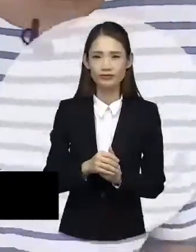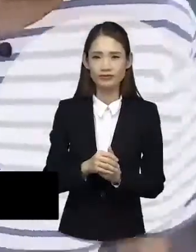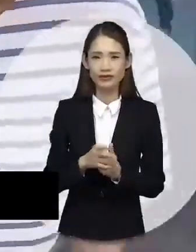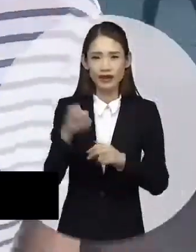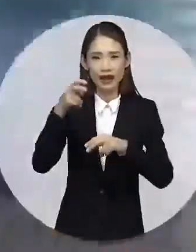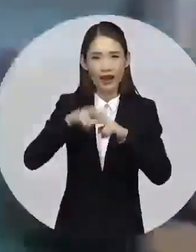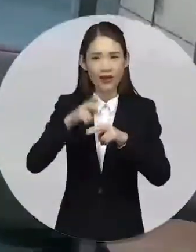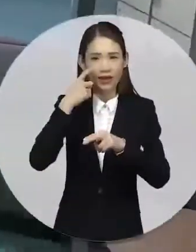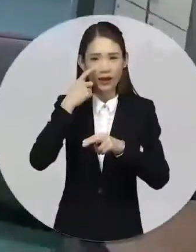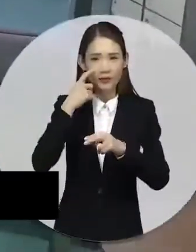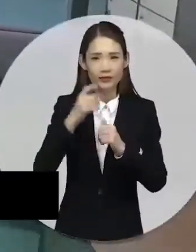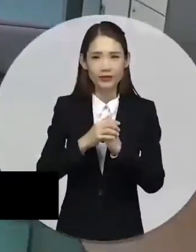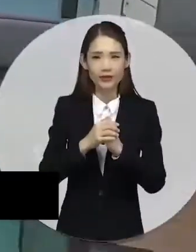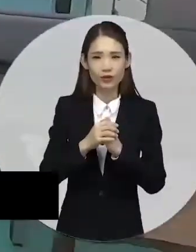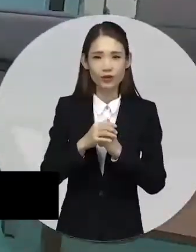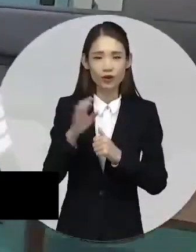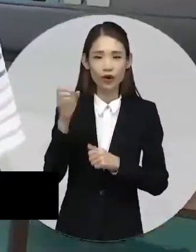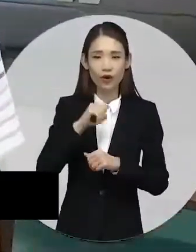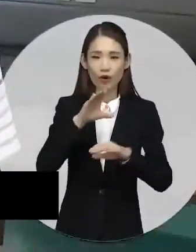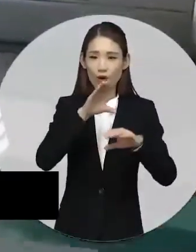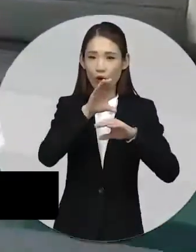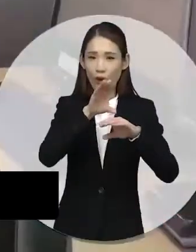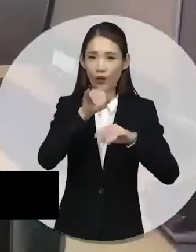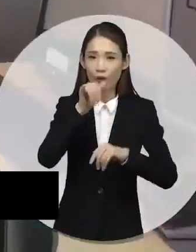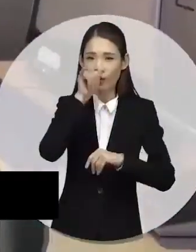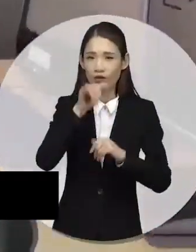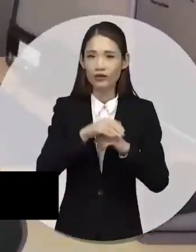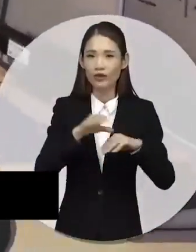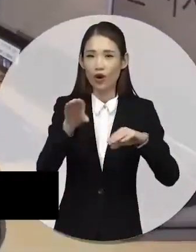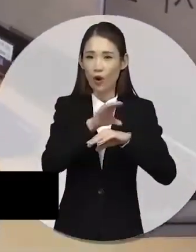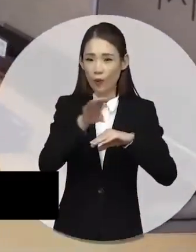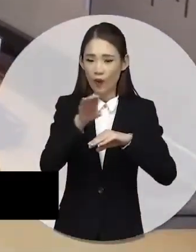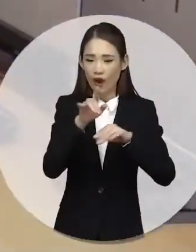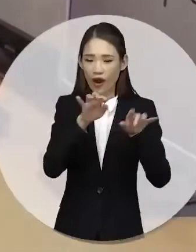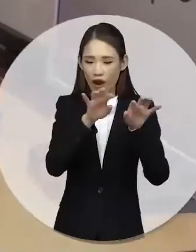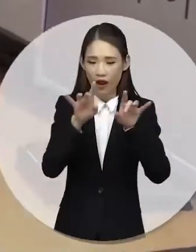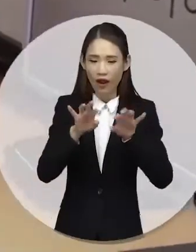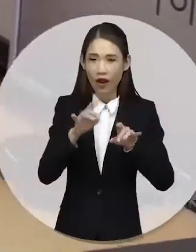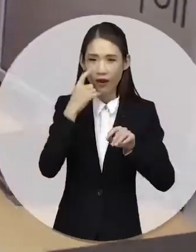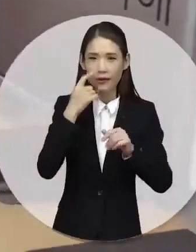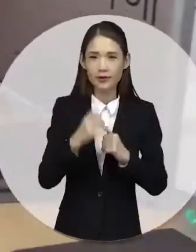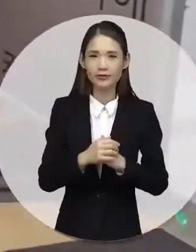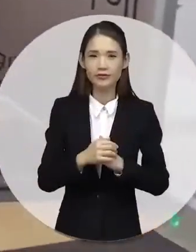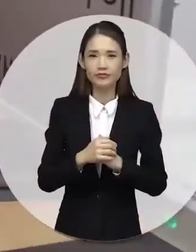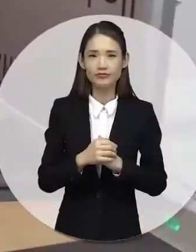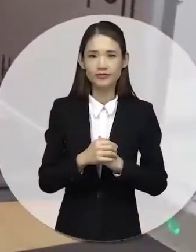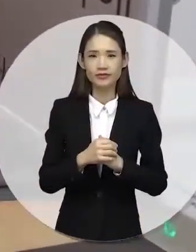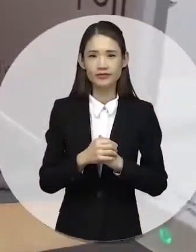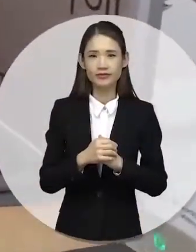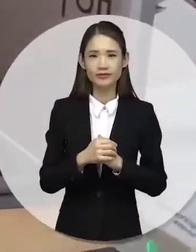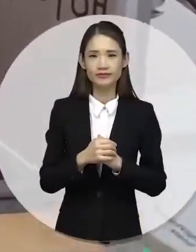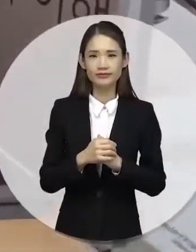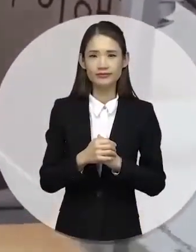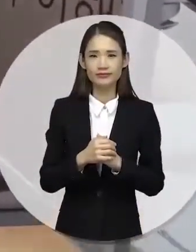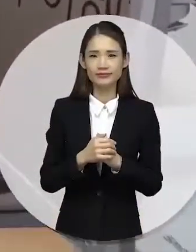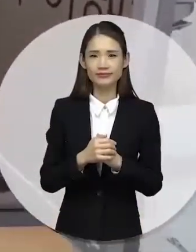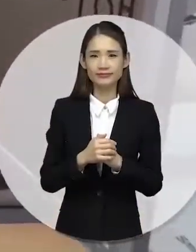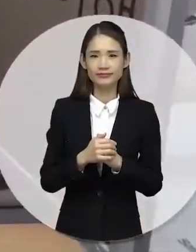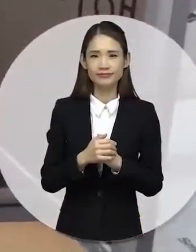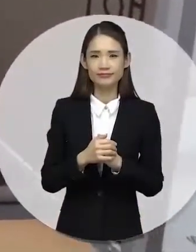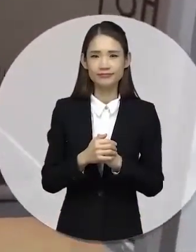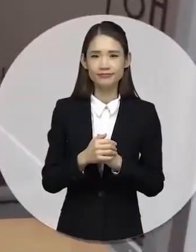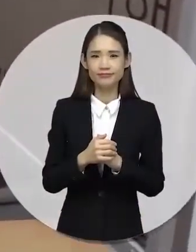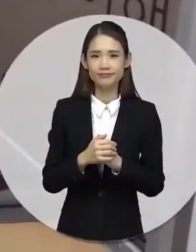완전 보여. 오빠 컴퓨터 있다. 오빠 진짜? 한번 써봐라. 이거? 응. 이거 해볼까?